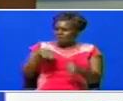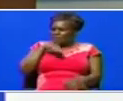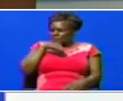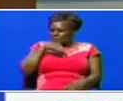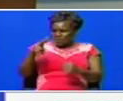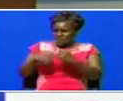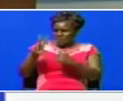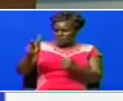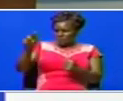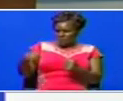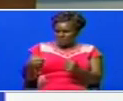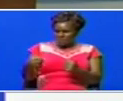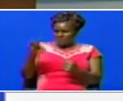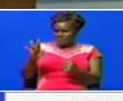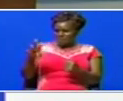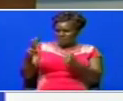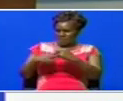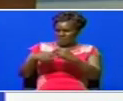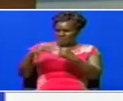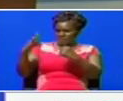Odinga, 72,378,